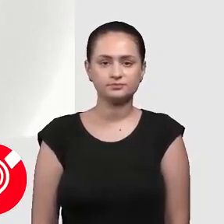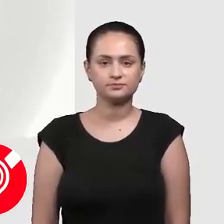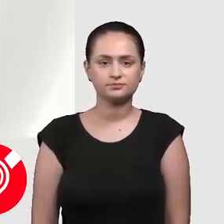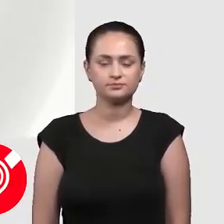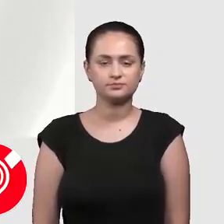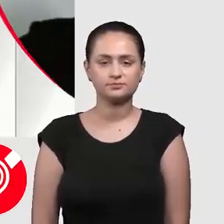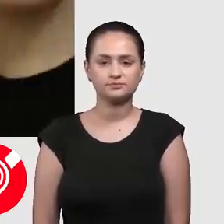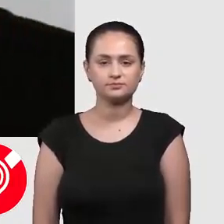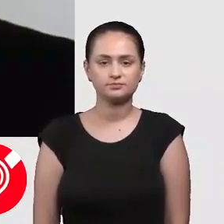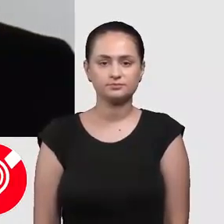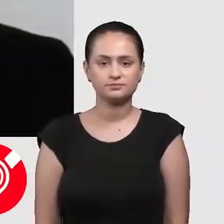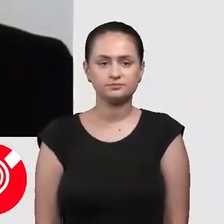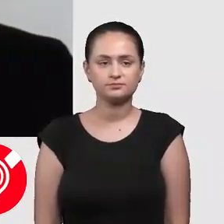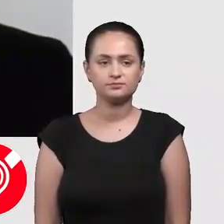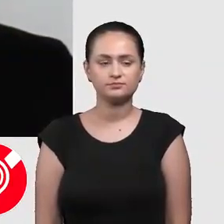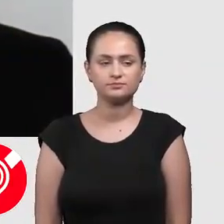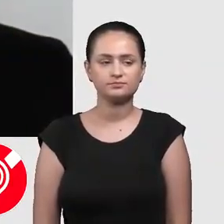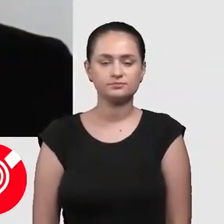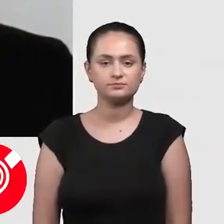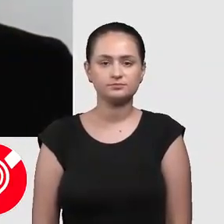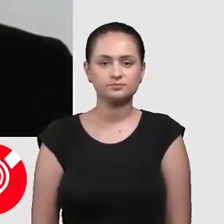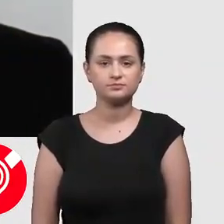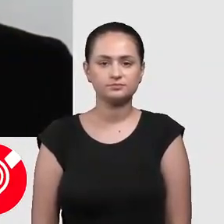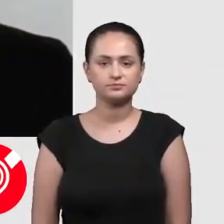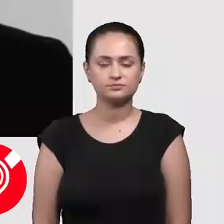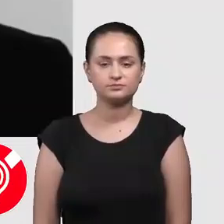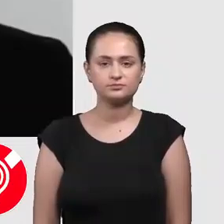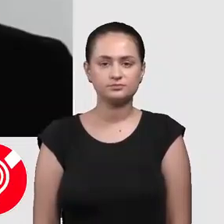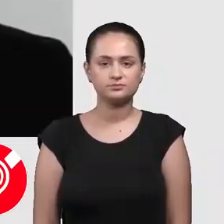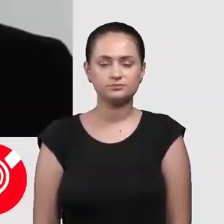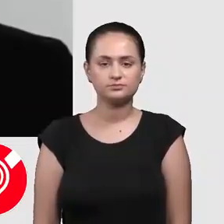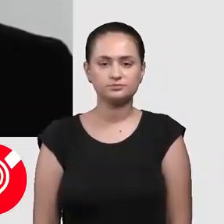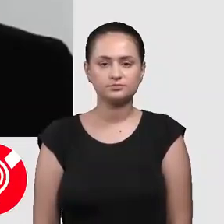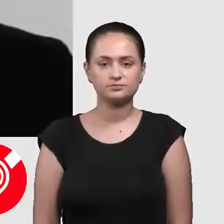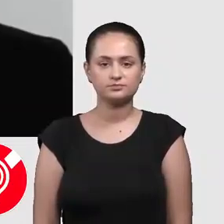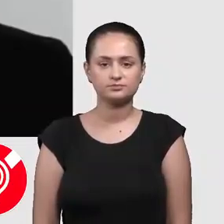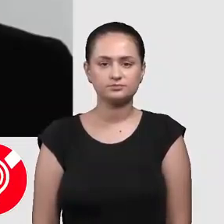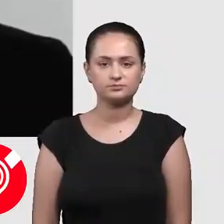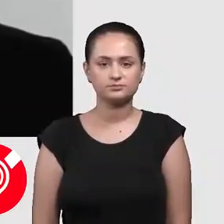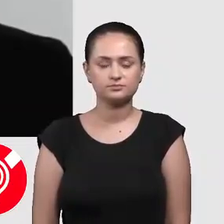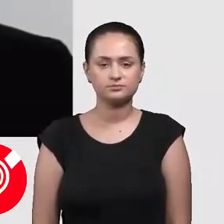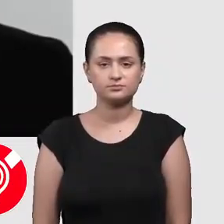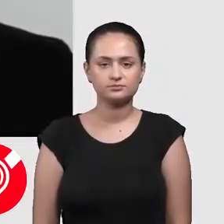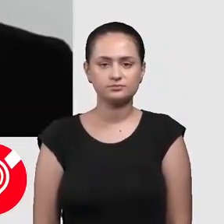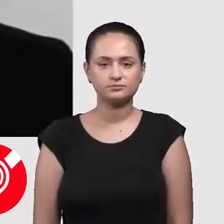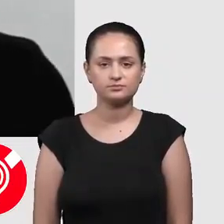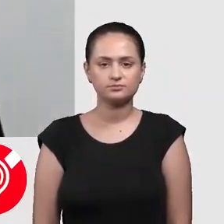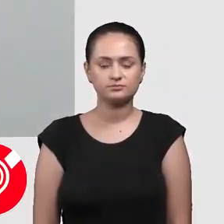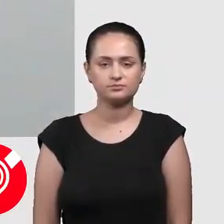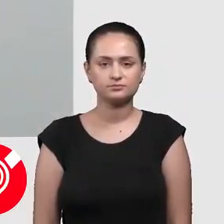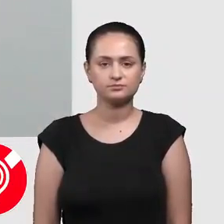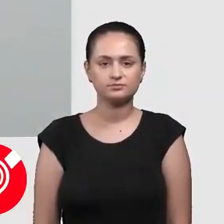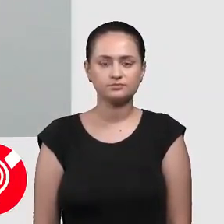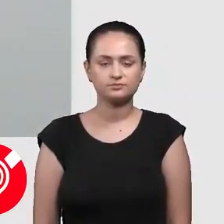Andreea, care sunt detaliile atacului din Harkov și spune-mi, te rog, ce acuzații aduce Rusia Ucrainei? Știm